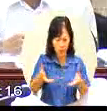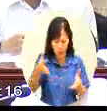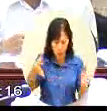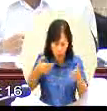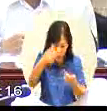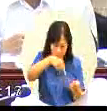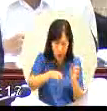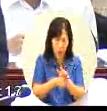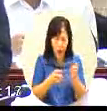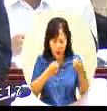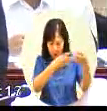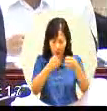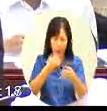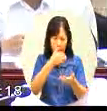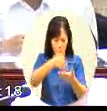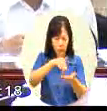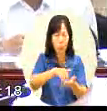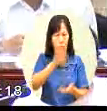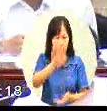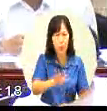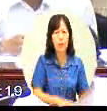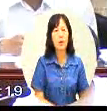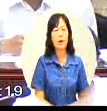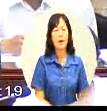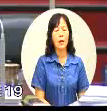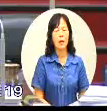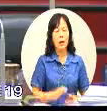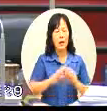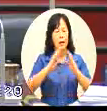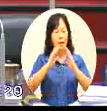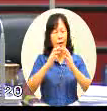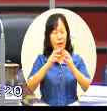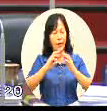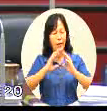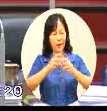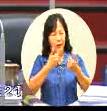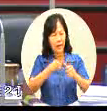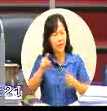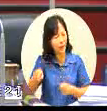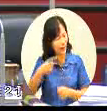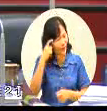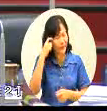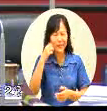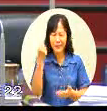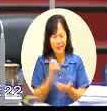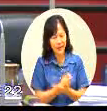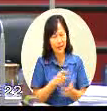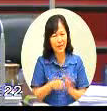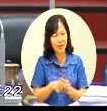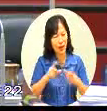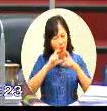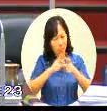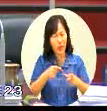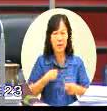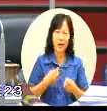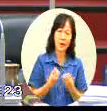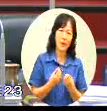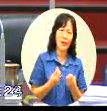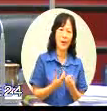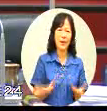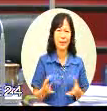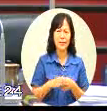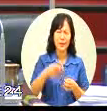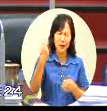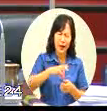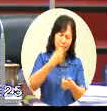考量编出来的。 哇，李定啊，这边名啊，这财政局长这个回答，我刚刚已经跟你说过，还